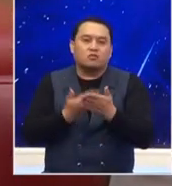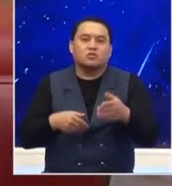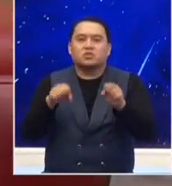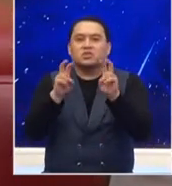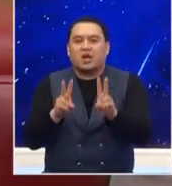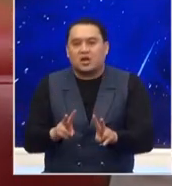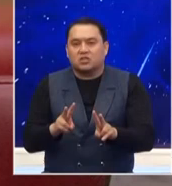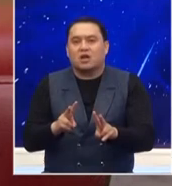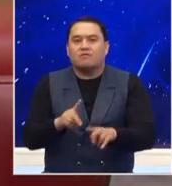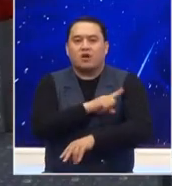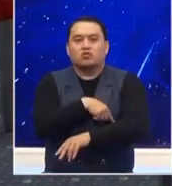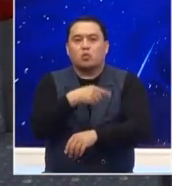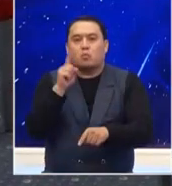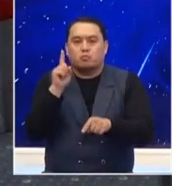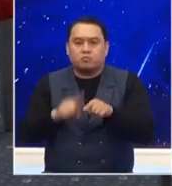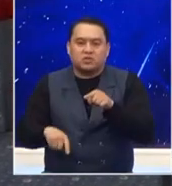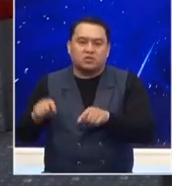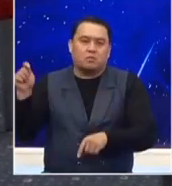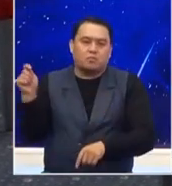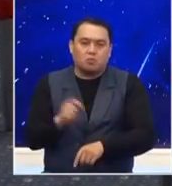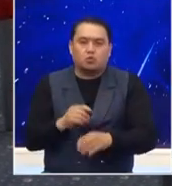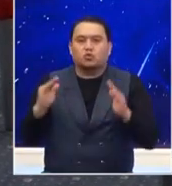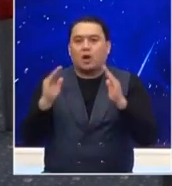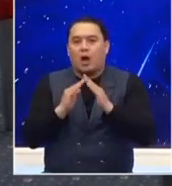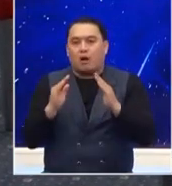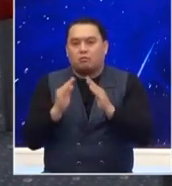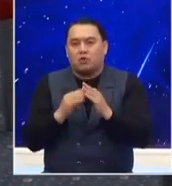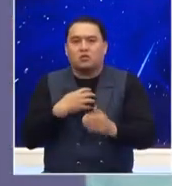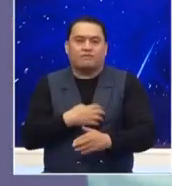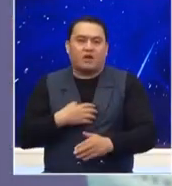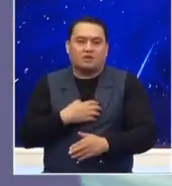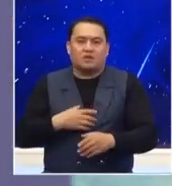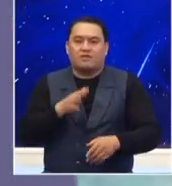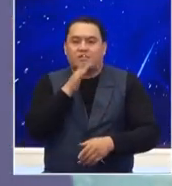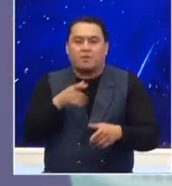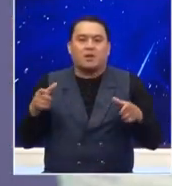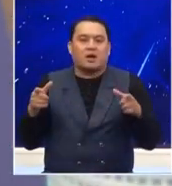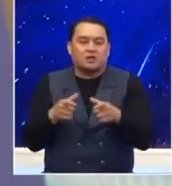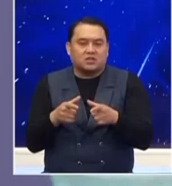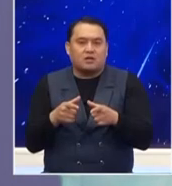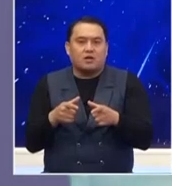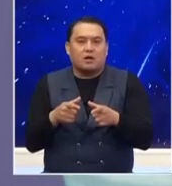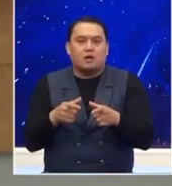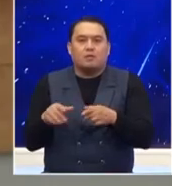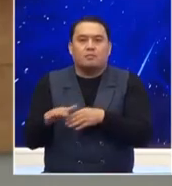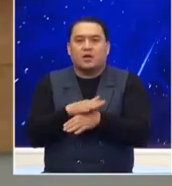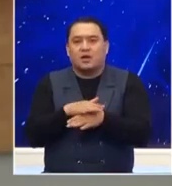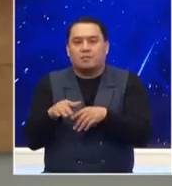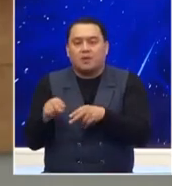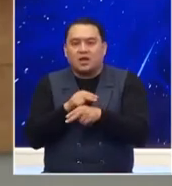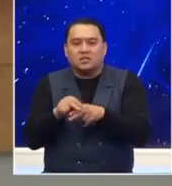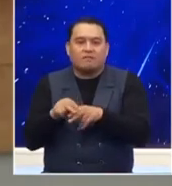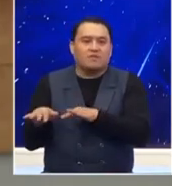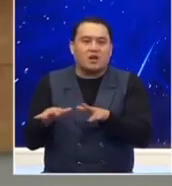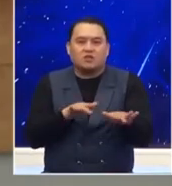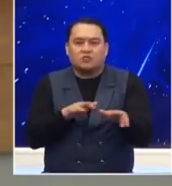В таком случае врачи смогут посещать пациентов на дому, что особенно важно в период пандемии. К слову, пройти процесс прикрепления или